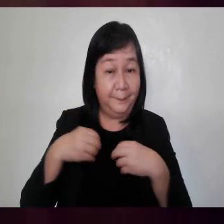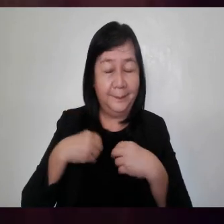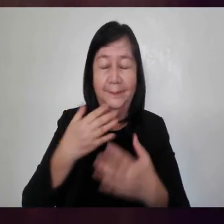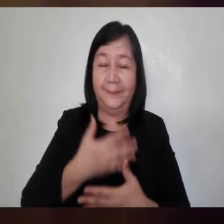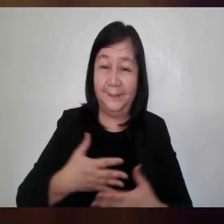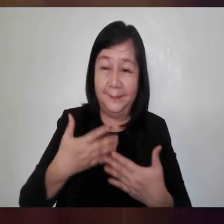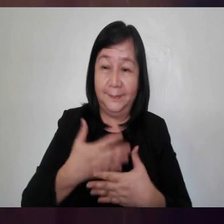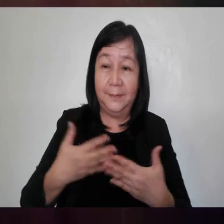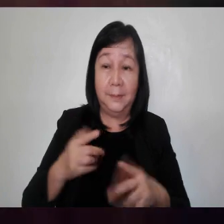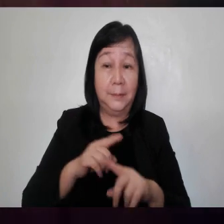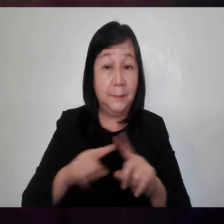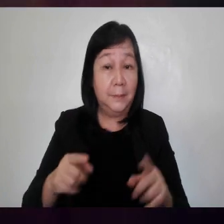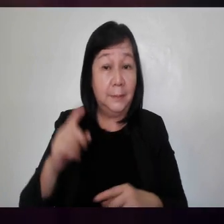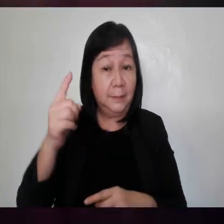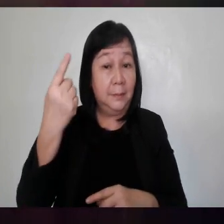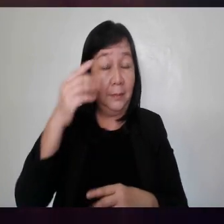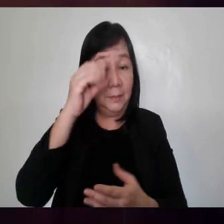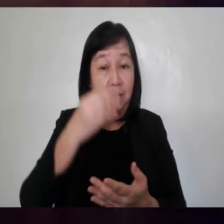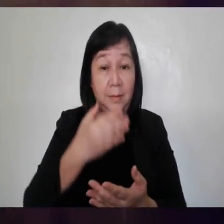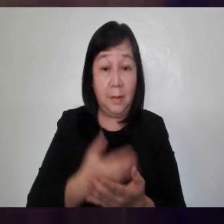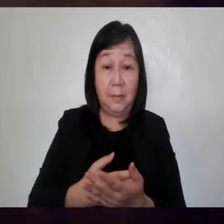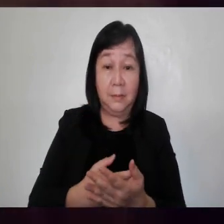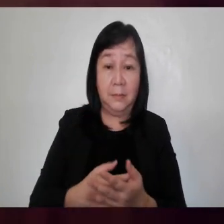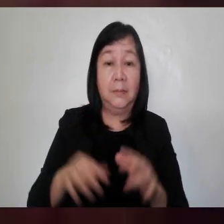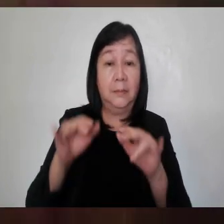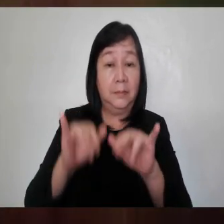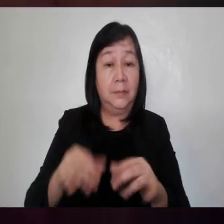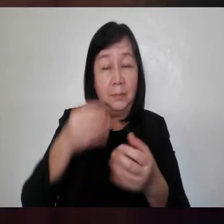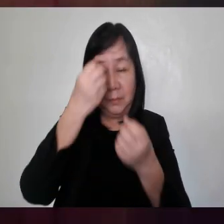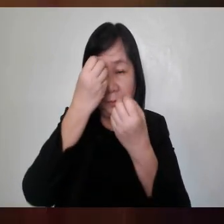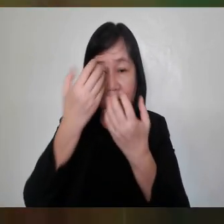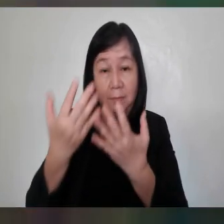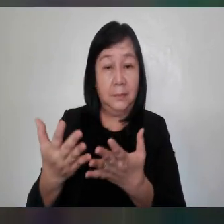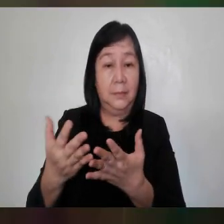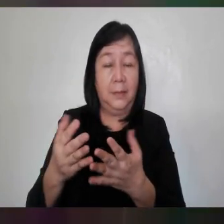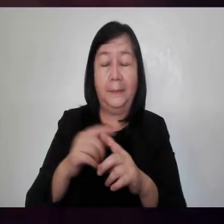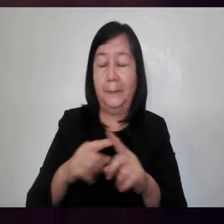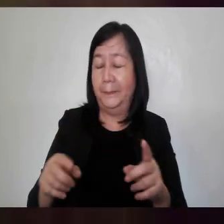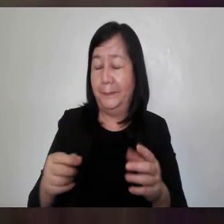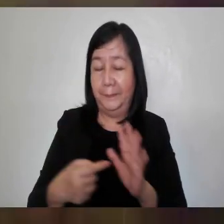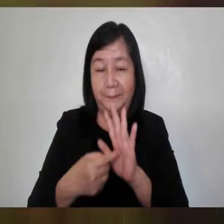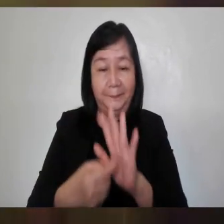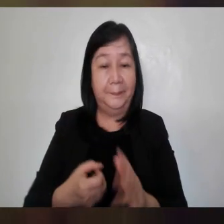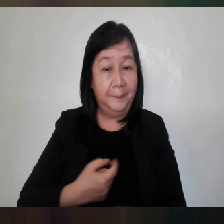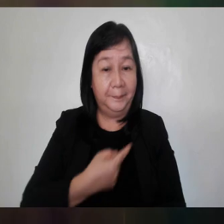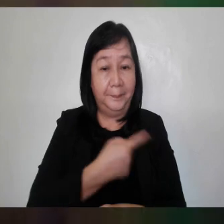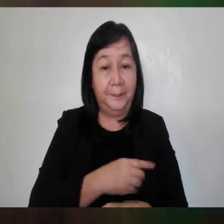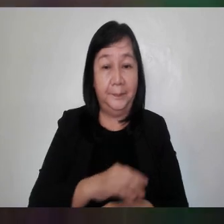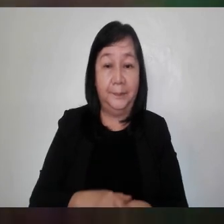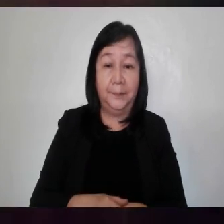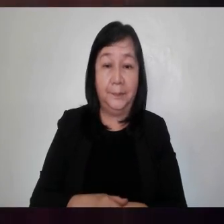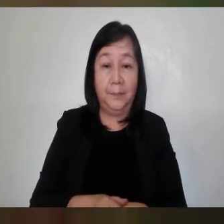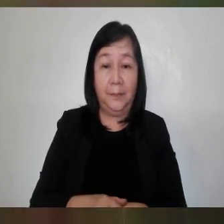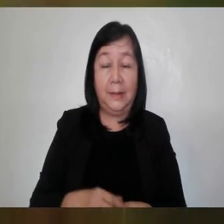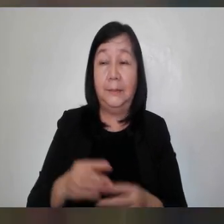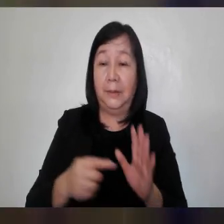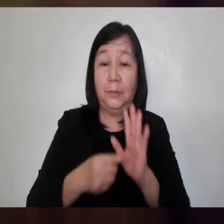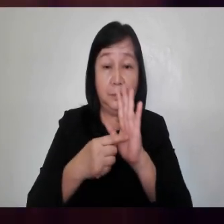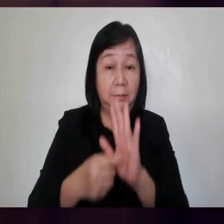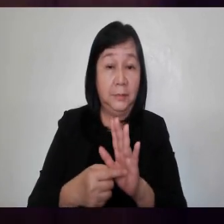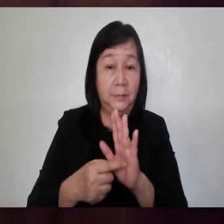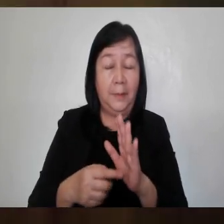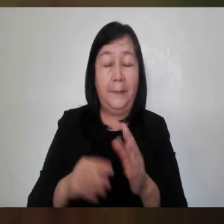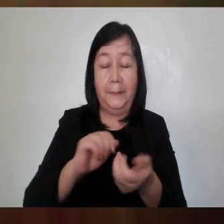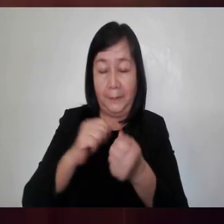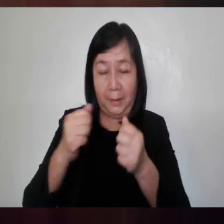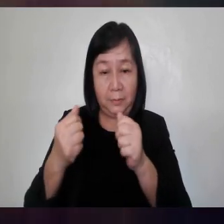tinanggap. Samantala, ang nakatatandang anak na nanatiling tapat ay nagpakita ng hinanakit. Ang kwentong ito ay